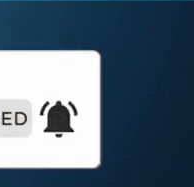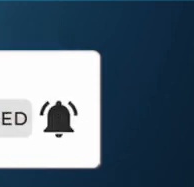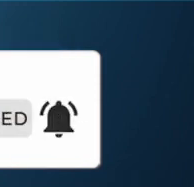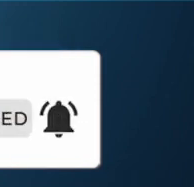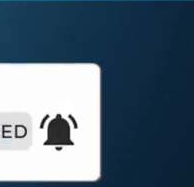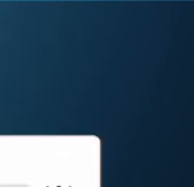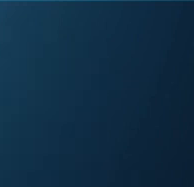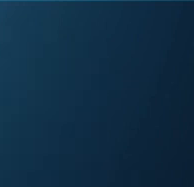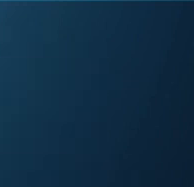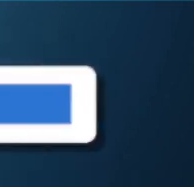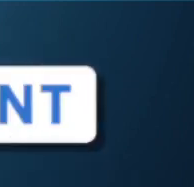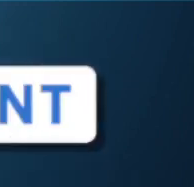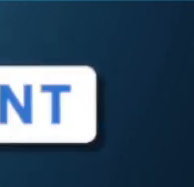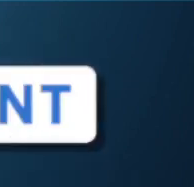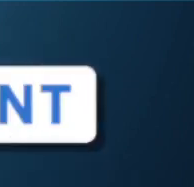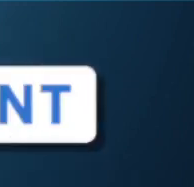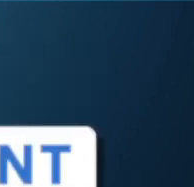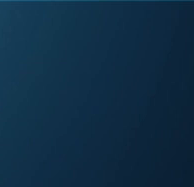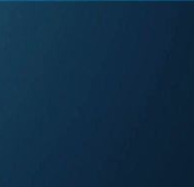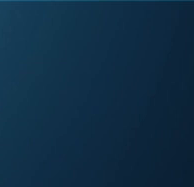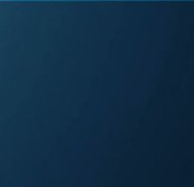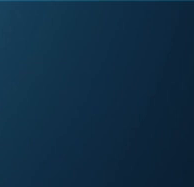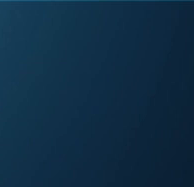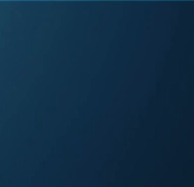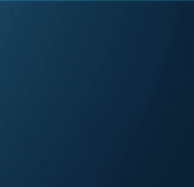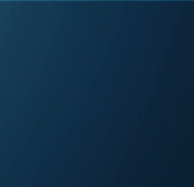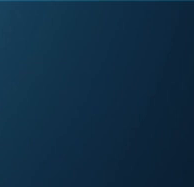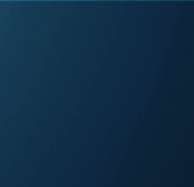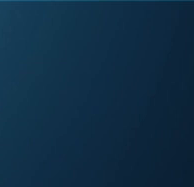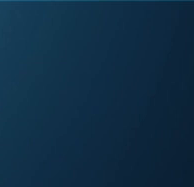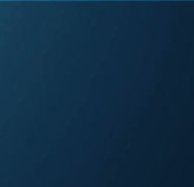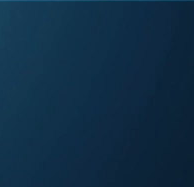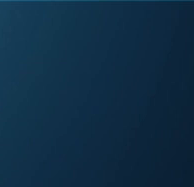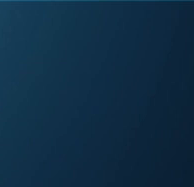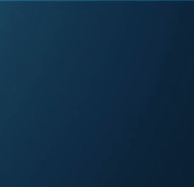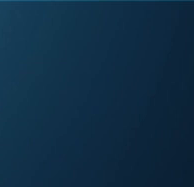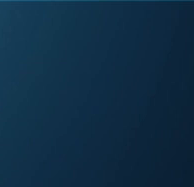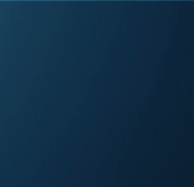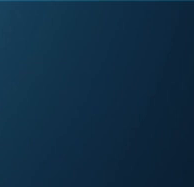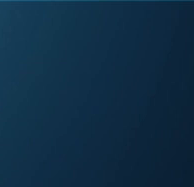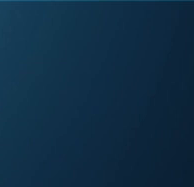butão notificação. Fo comentário no fahetutang ba media sosial siraseluk.